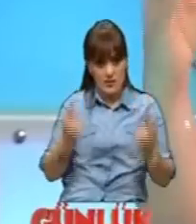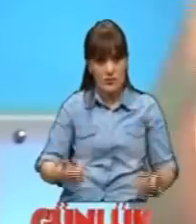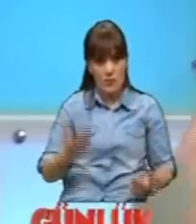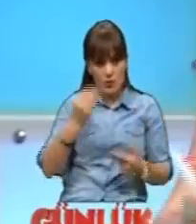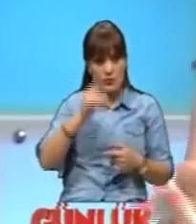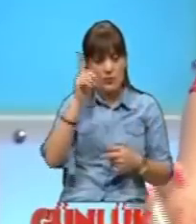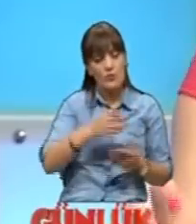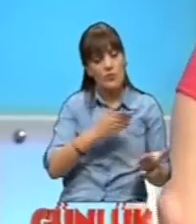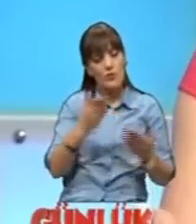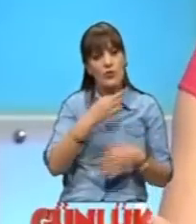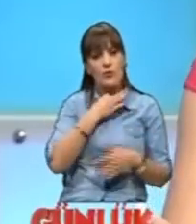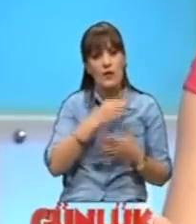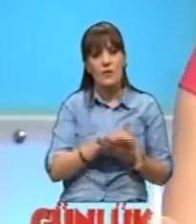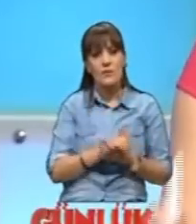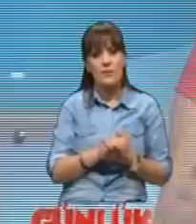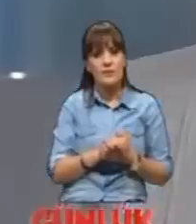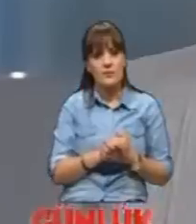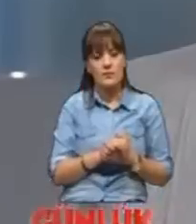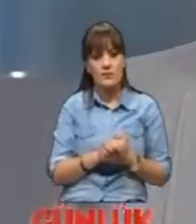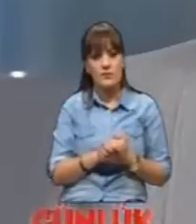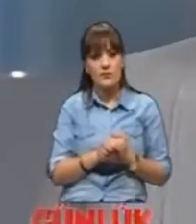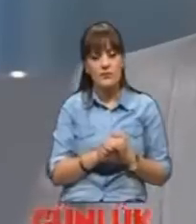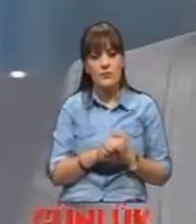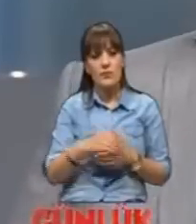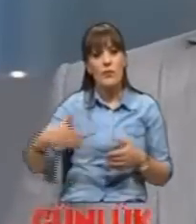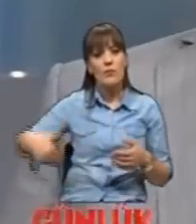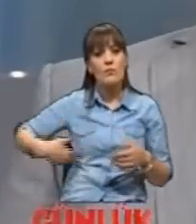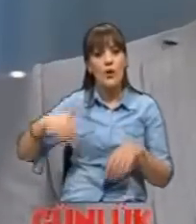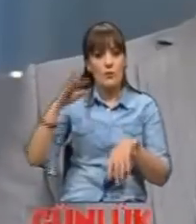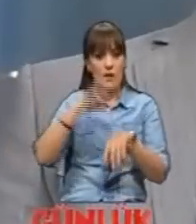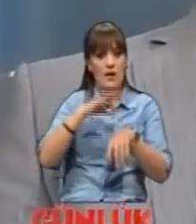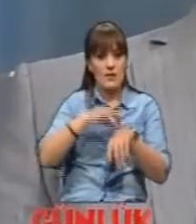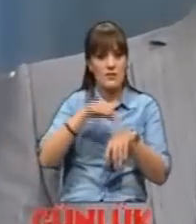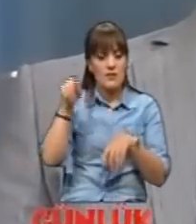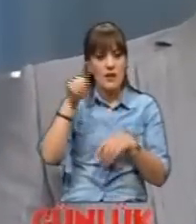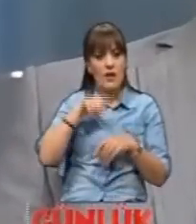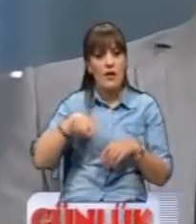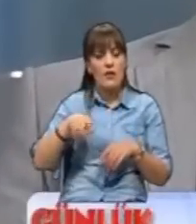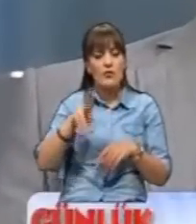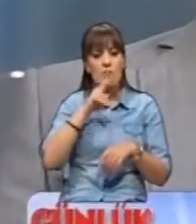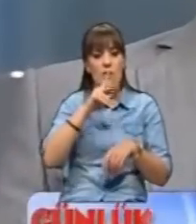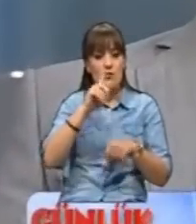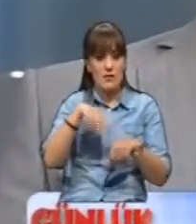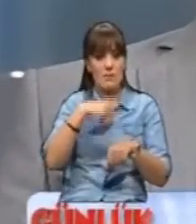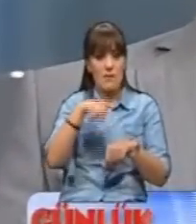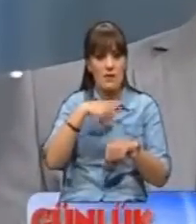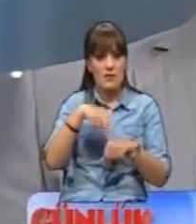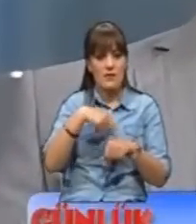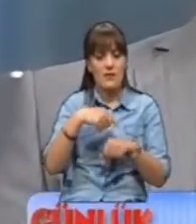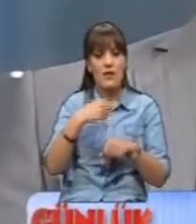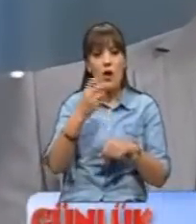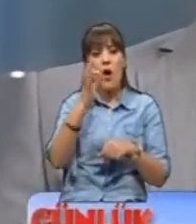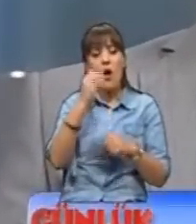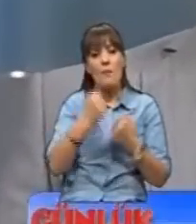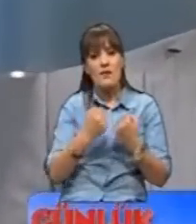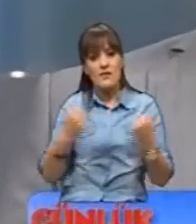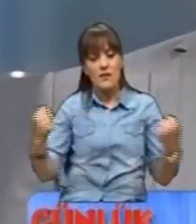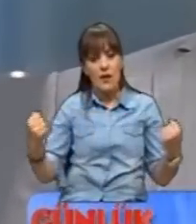mı? Buyurun lütfen. Evet. Böbrek hastaları son zamanlarda obezite,